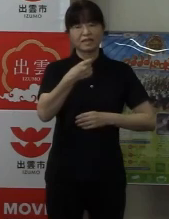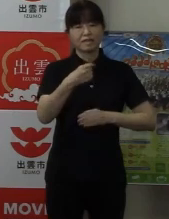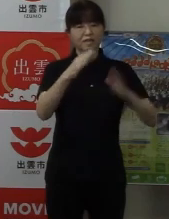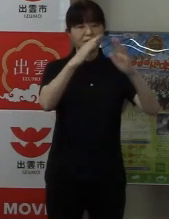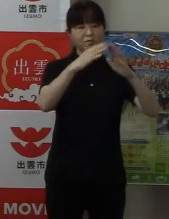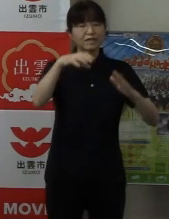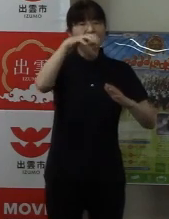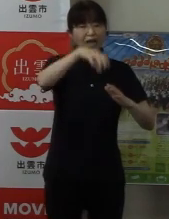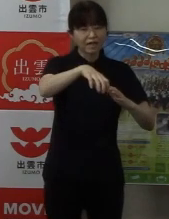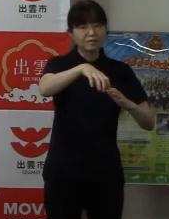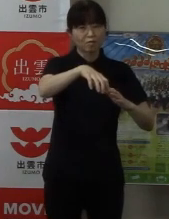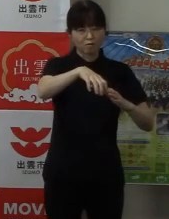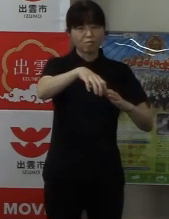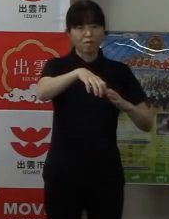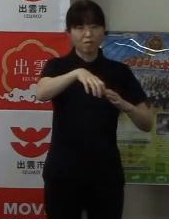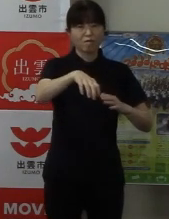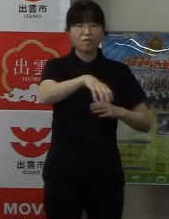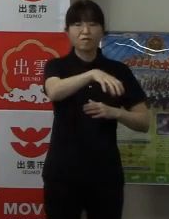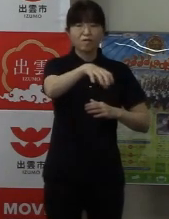も、